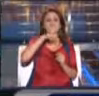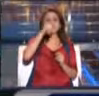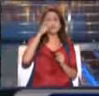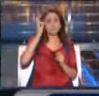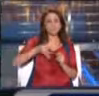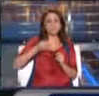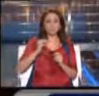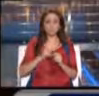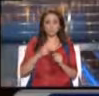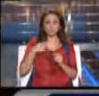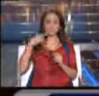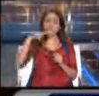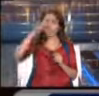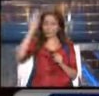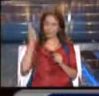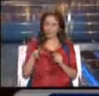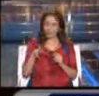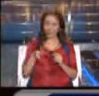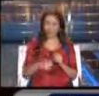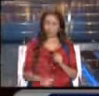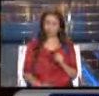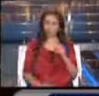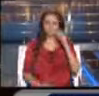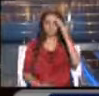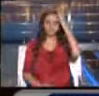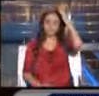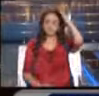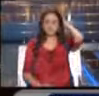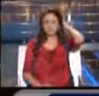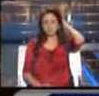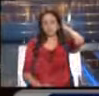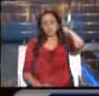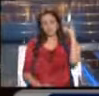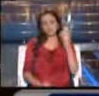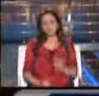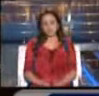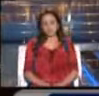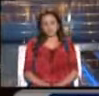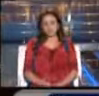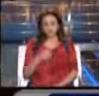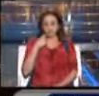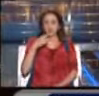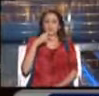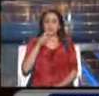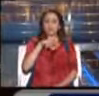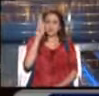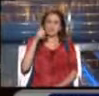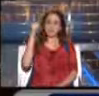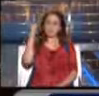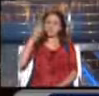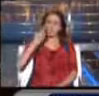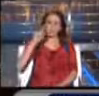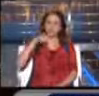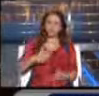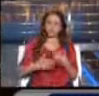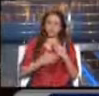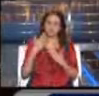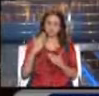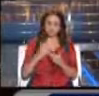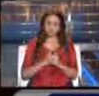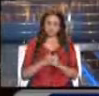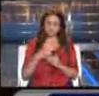عشان هسالهم برضو كده. استاذ عمرو، ده دلوقتي بس. ليه؟ انا هقول زمان ما كانش كده. انا هقول